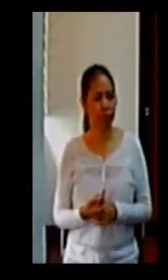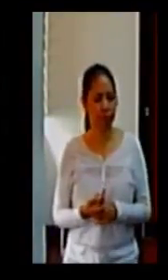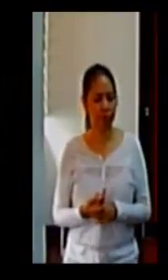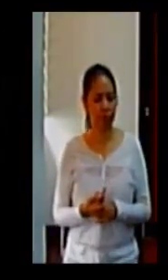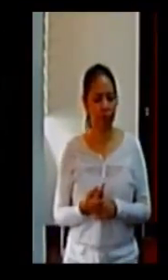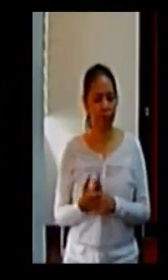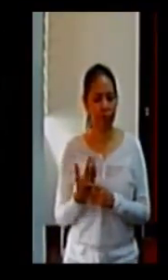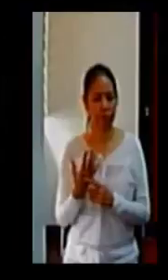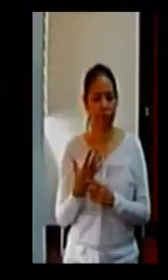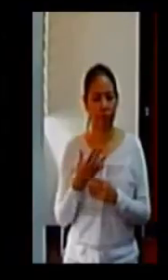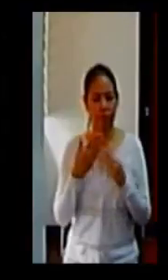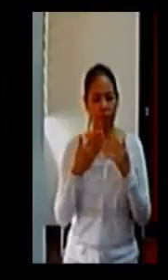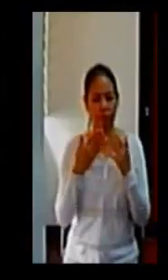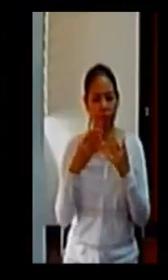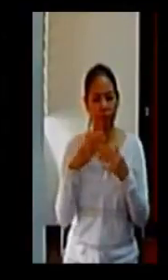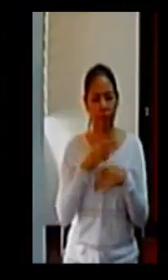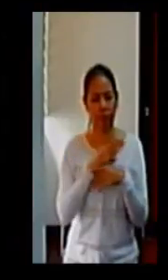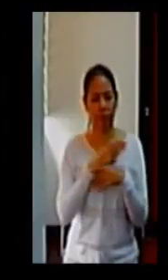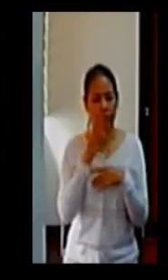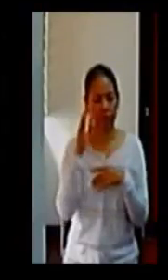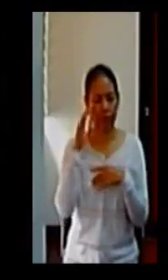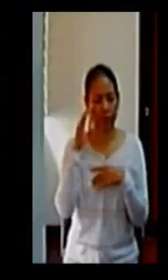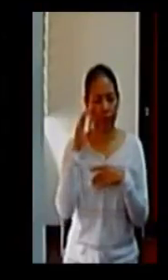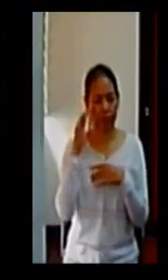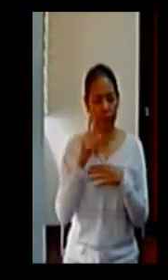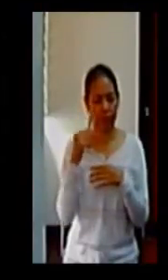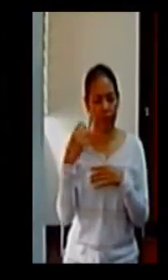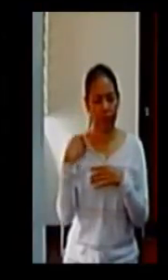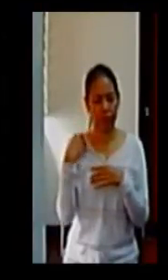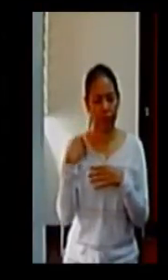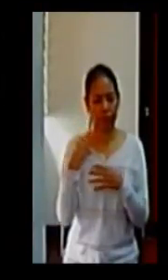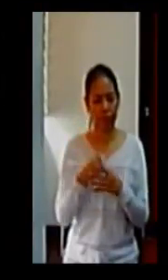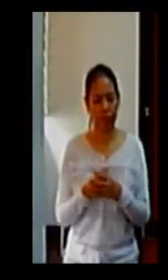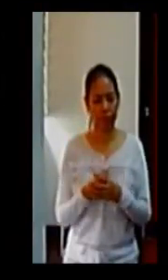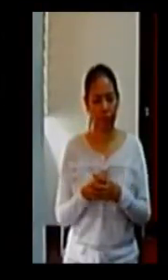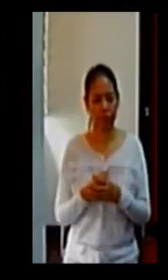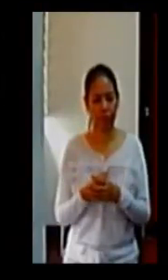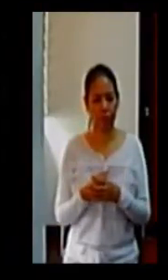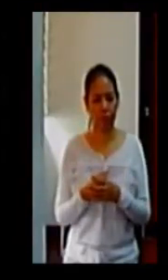Thank you, Commissioner Cadiz, the chair of our inquiry panel.